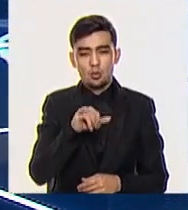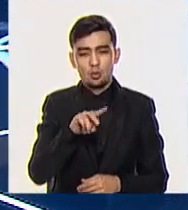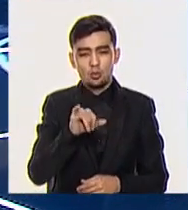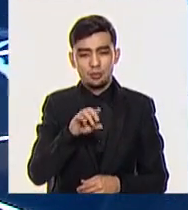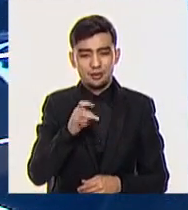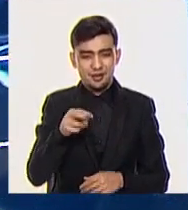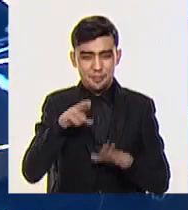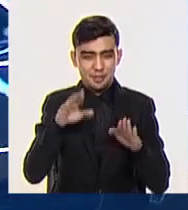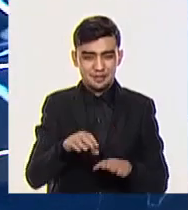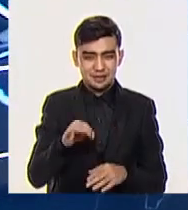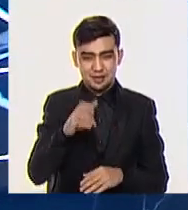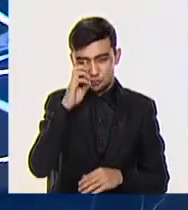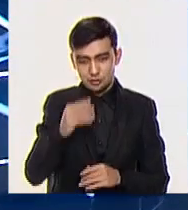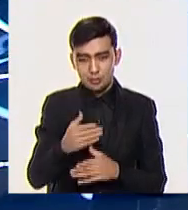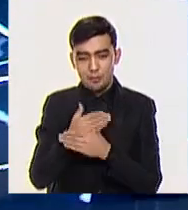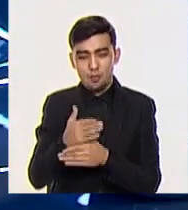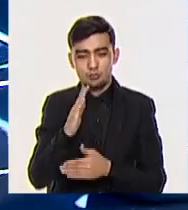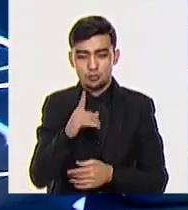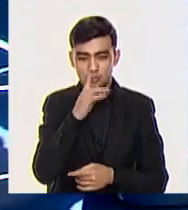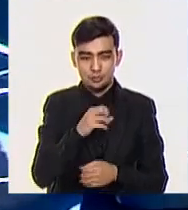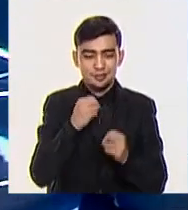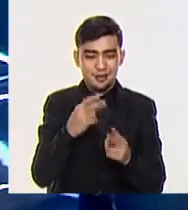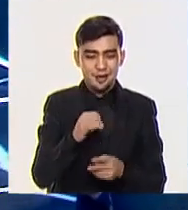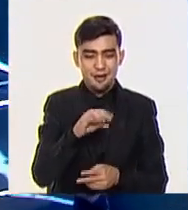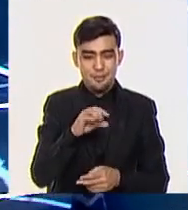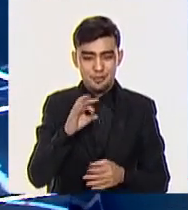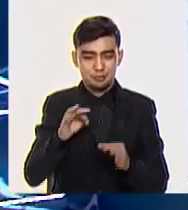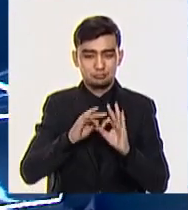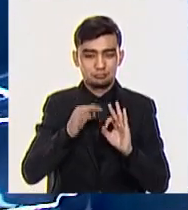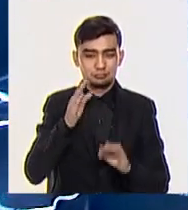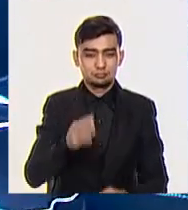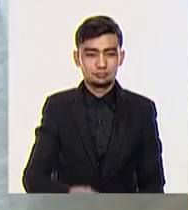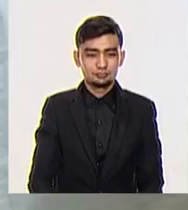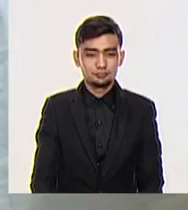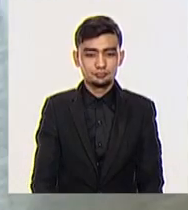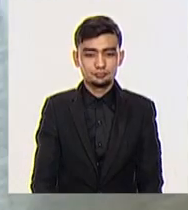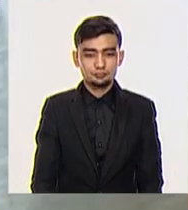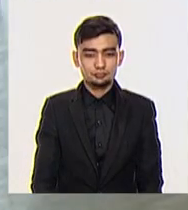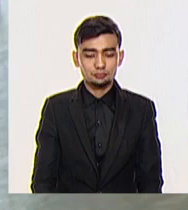тарапынан қаржыландыру болуы мүмкін бе? Айбар Төлжанұлы айтып берсін.